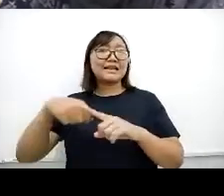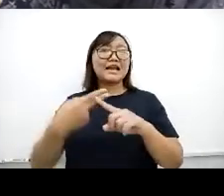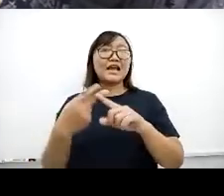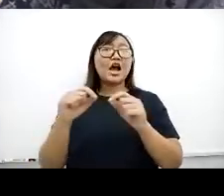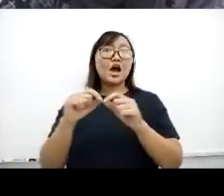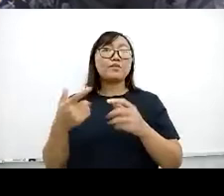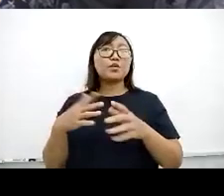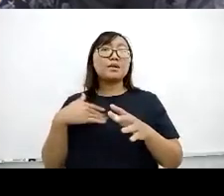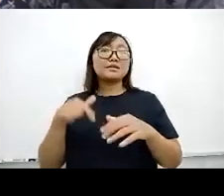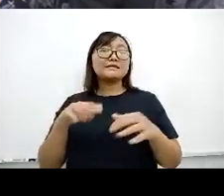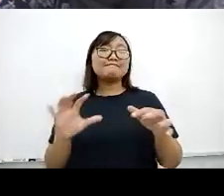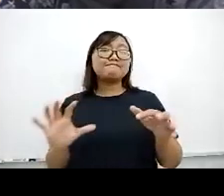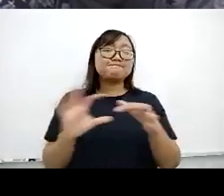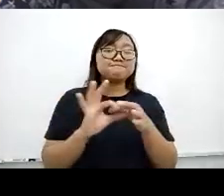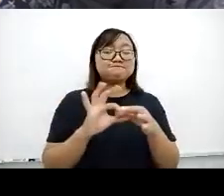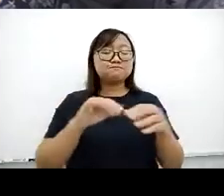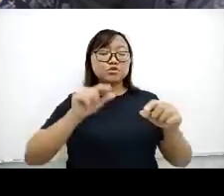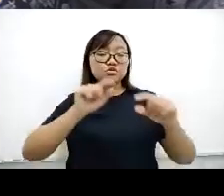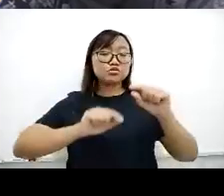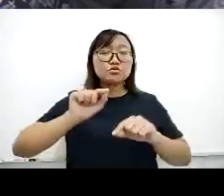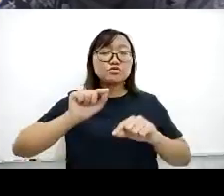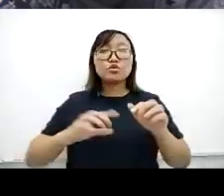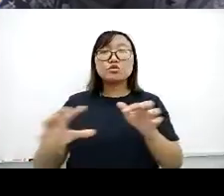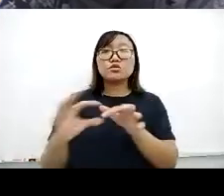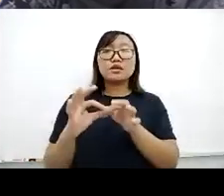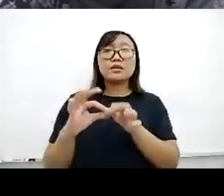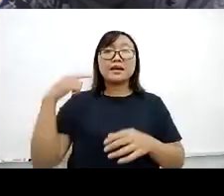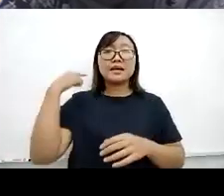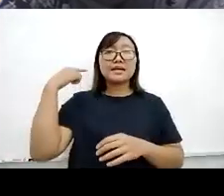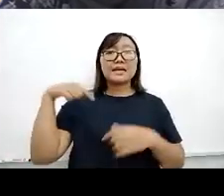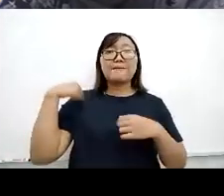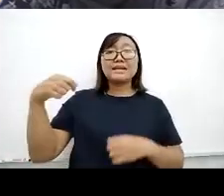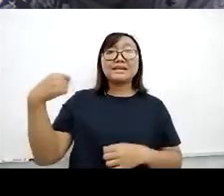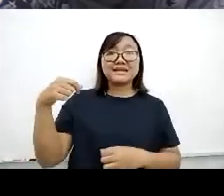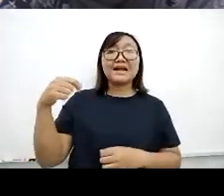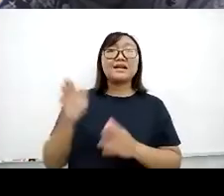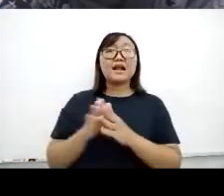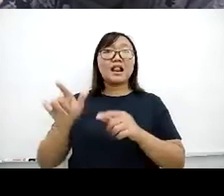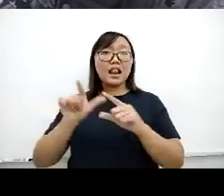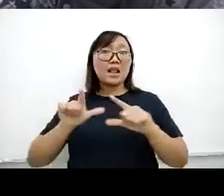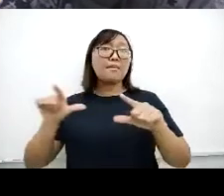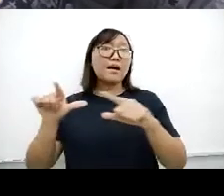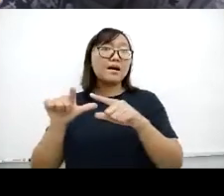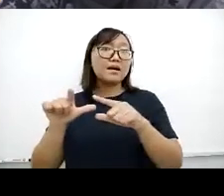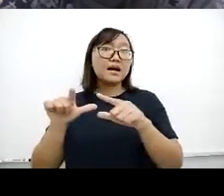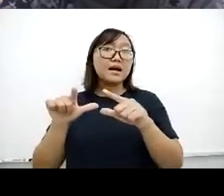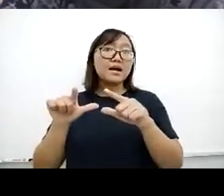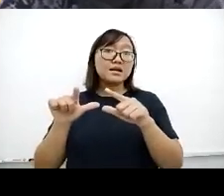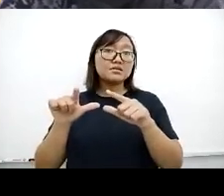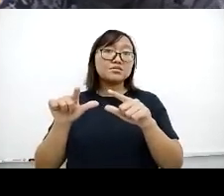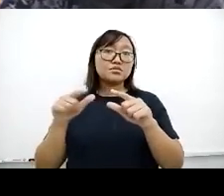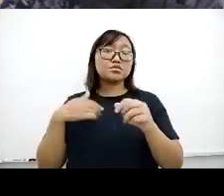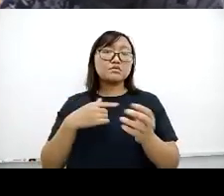konsolidasi kepada seluruh kementerian dan lembaga khususnya untuk untuk membentang menentukan vokal